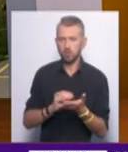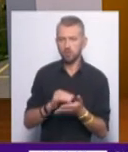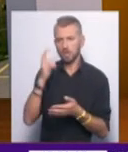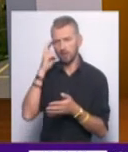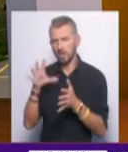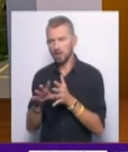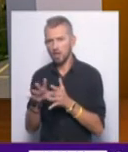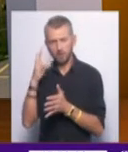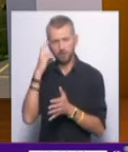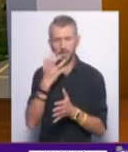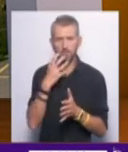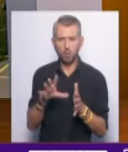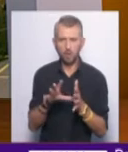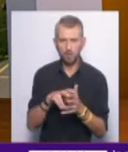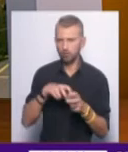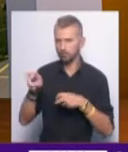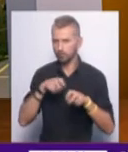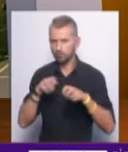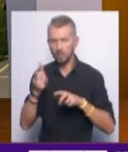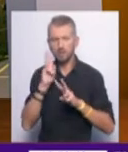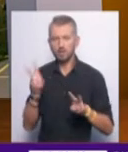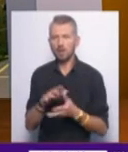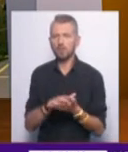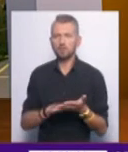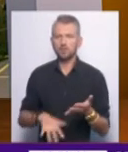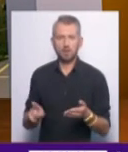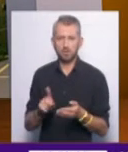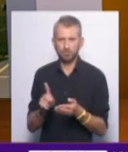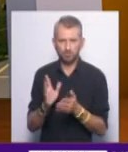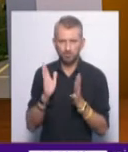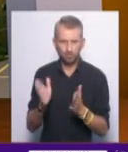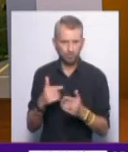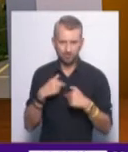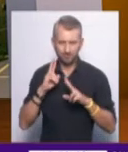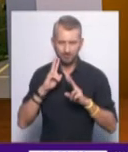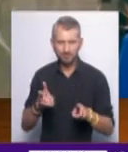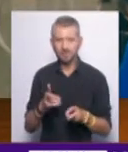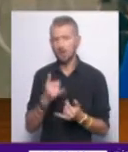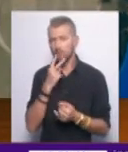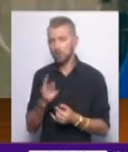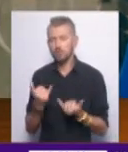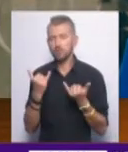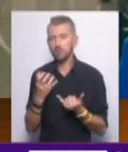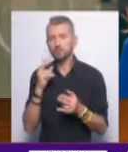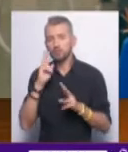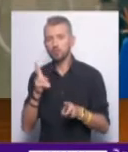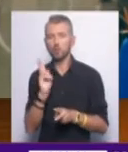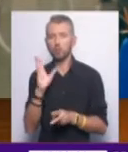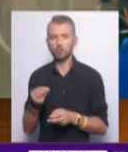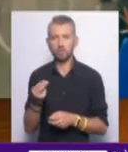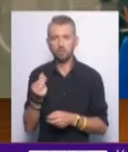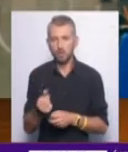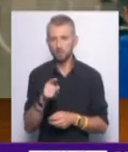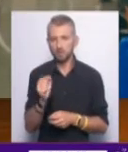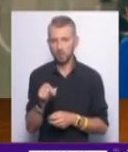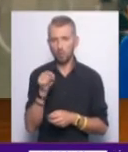і до Київтеплоенерго. Ми не знаємо, яким чином буде далі розвиватися ситуація. Як бачите, дійсно зараз ще невідомо, хто ж буде сплачувати за